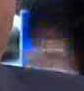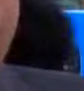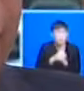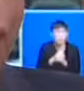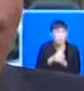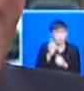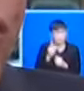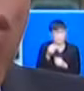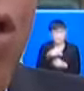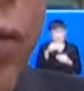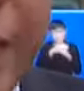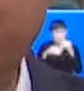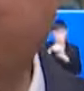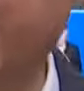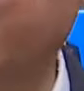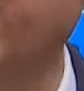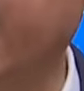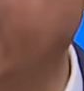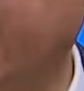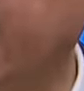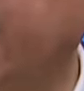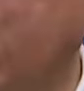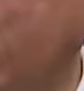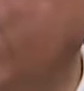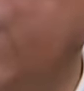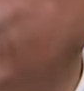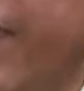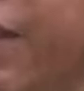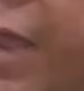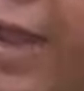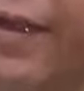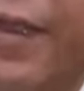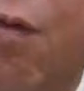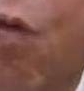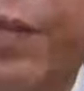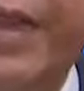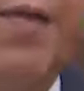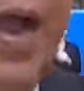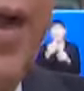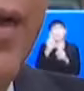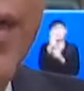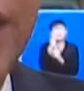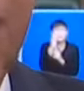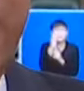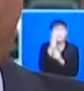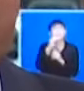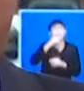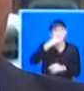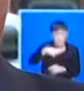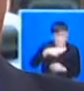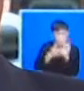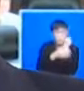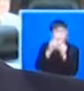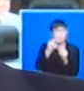ร่วมรัฐบาลหารือกันก่อนสำหรับนะตำแหน่งรองประธานสภาคนที่ 1เนี่ยเขาบอกว่าน่าจะเป็นตามกติกาตามที่ท่านรอง